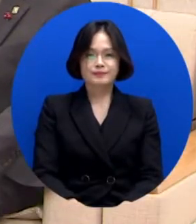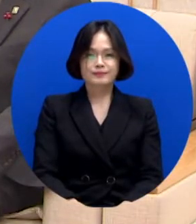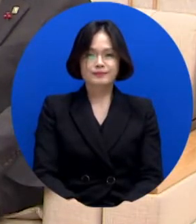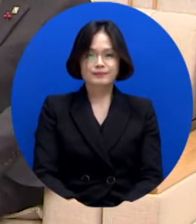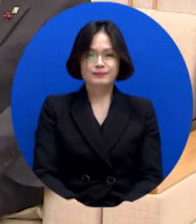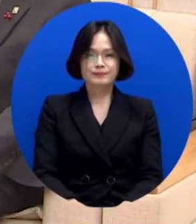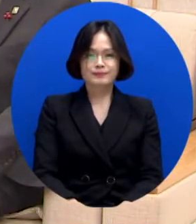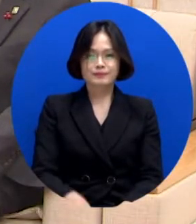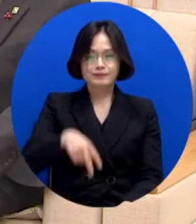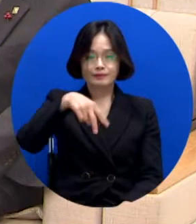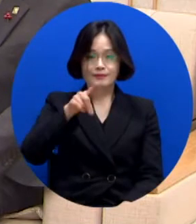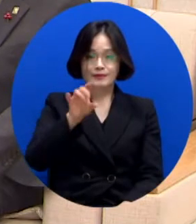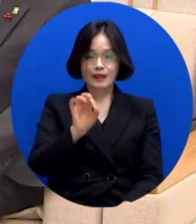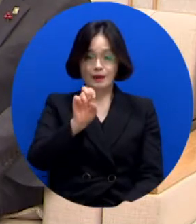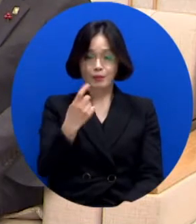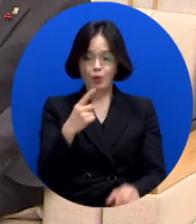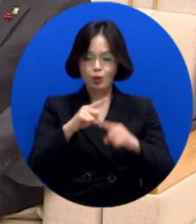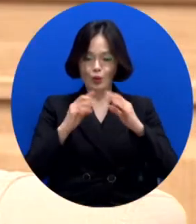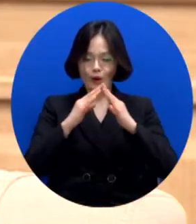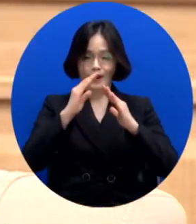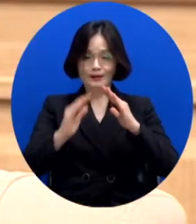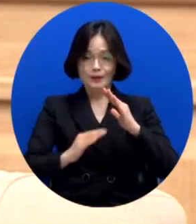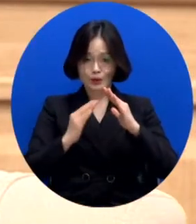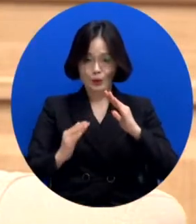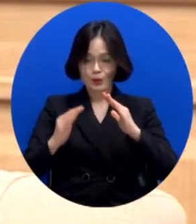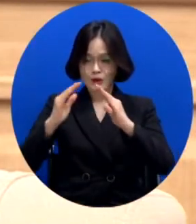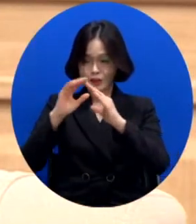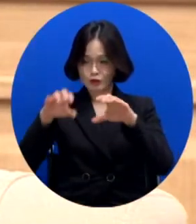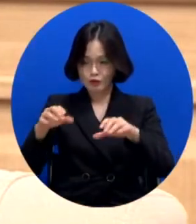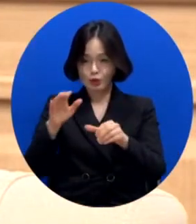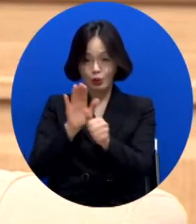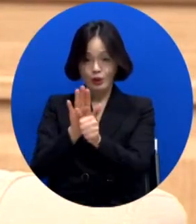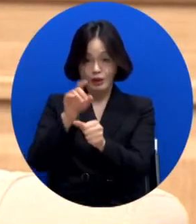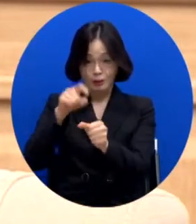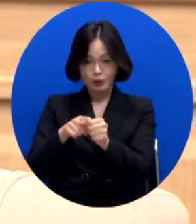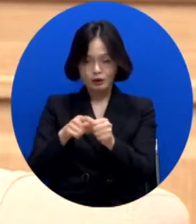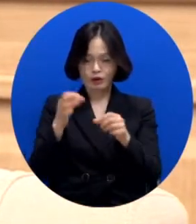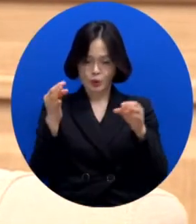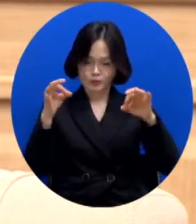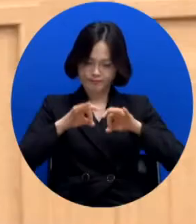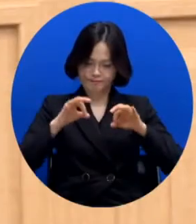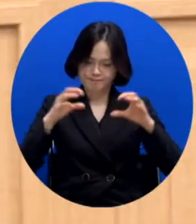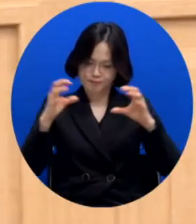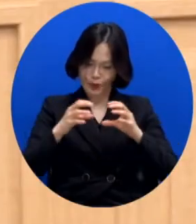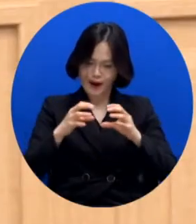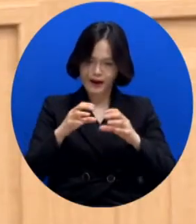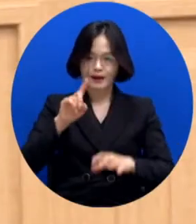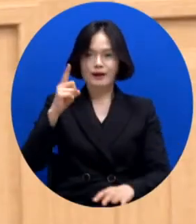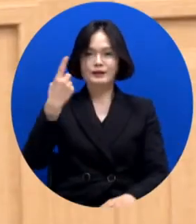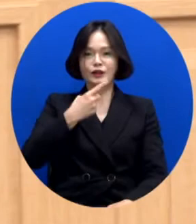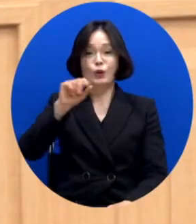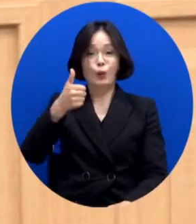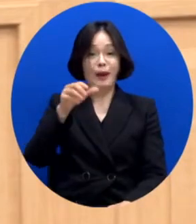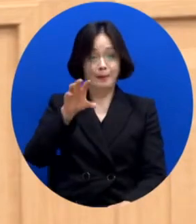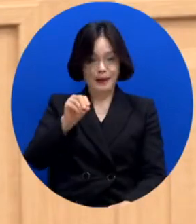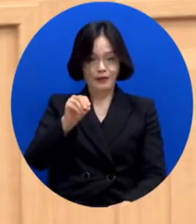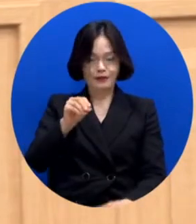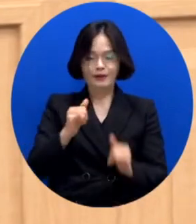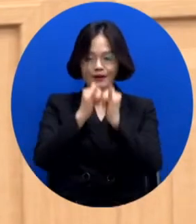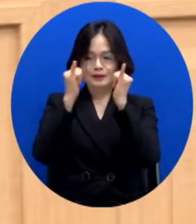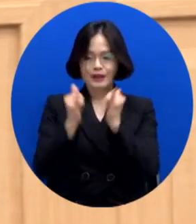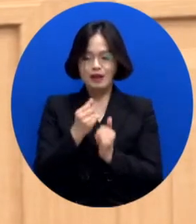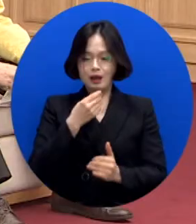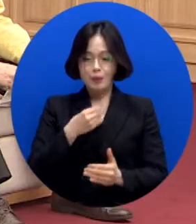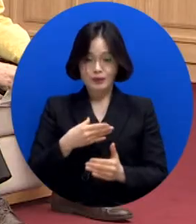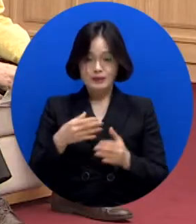구미상모교회 성도들이 이웃을 돕기 위해 모은 성금 1,500만 원을 구미시를 통해 사회복지공동모금회 사랑의